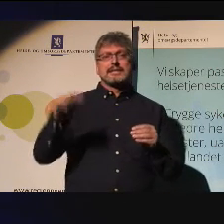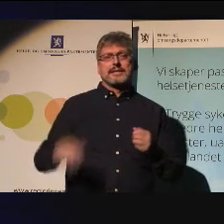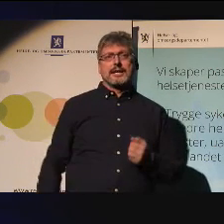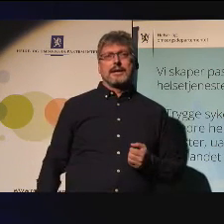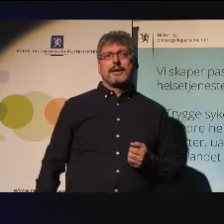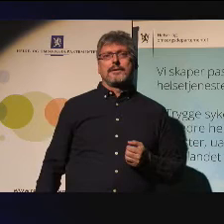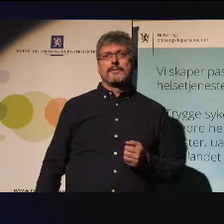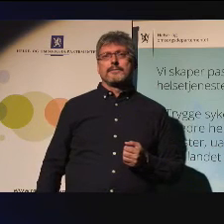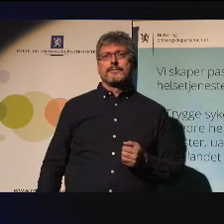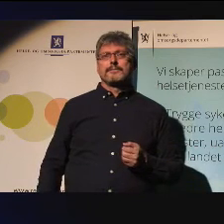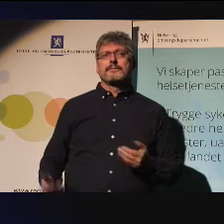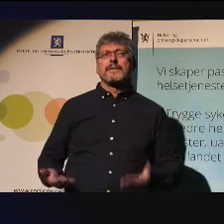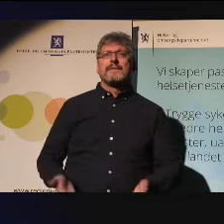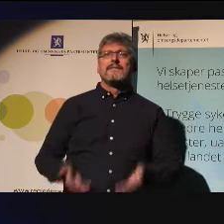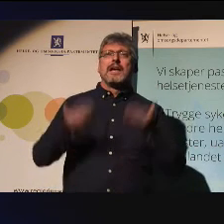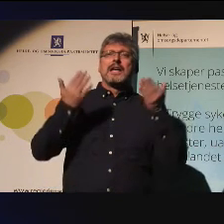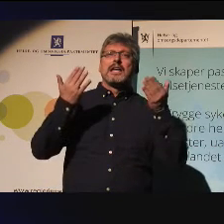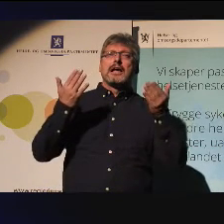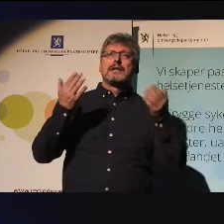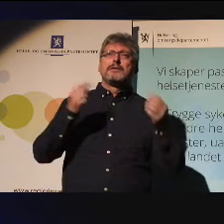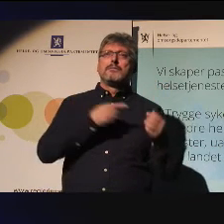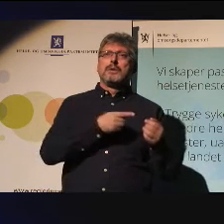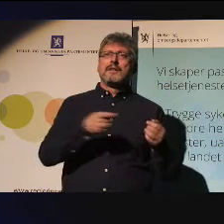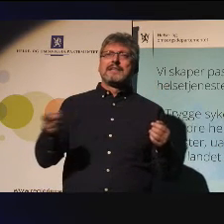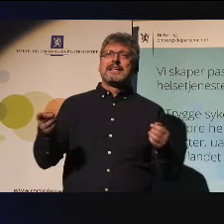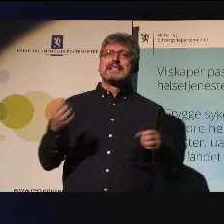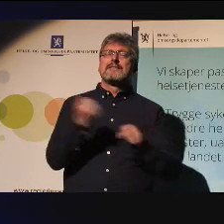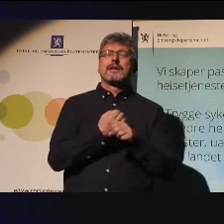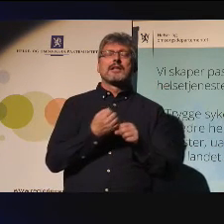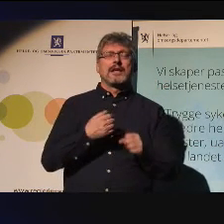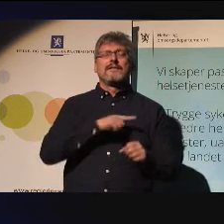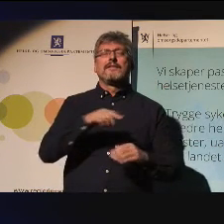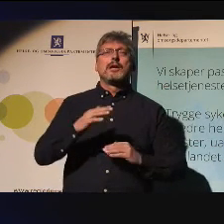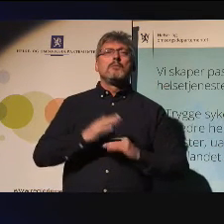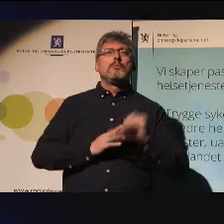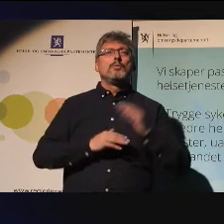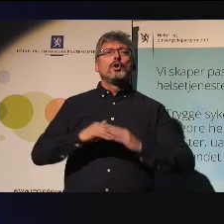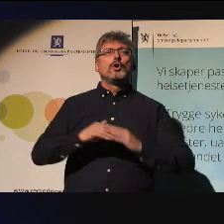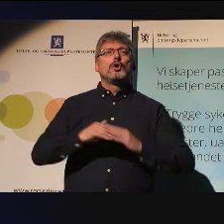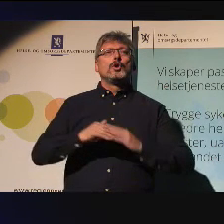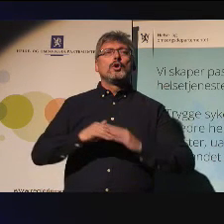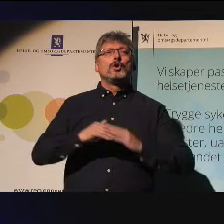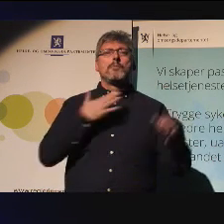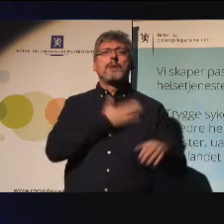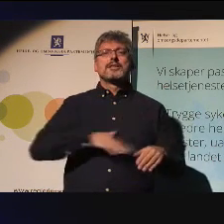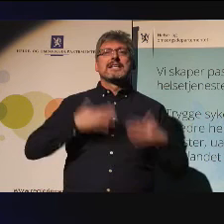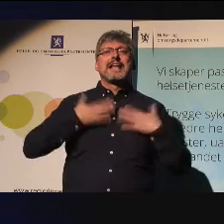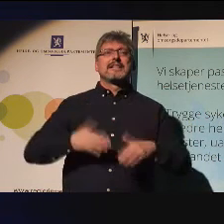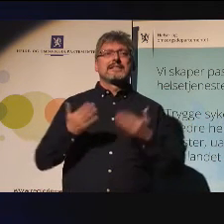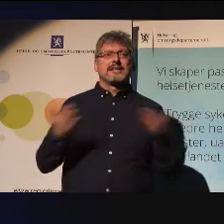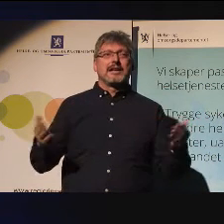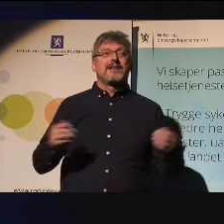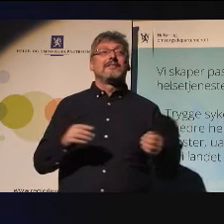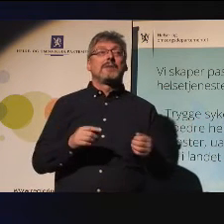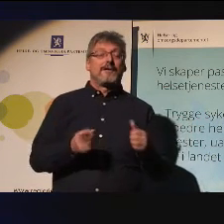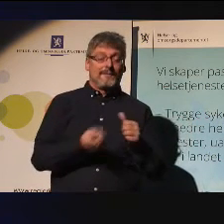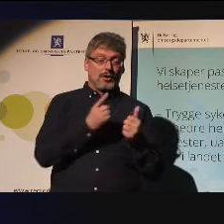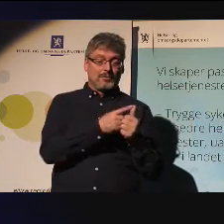Ved hjelp av disse verktøyene så bygger vi pasientens helsetjeneste. Og la meg da begynne med